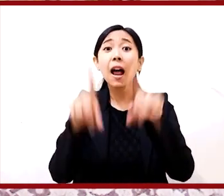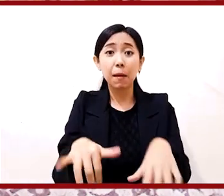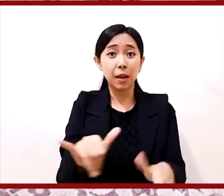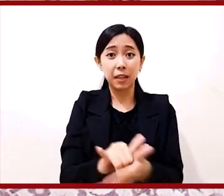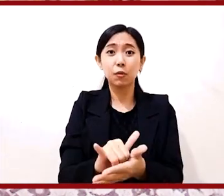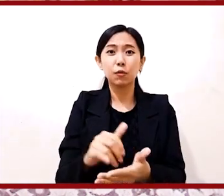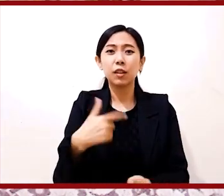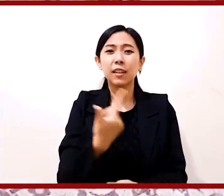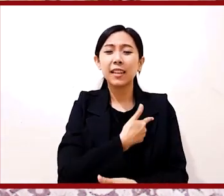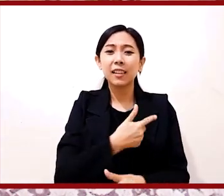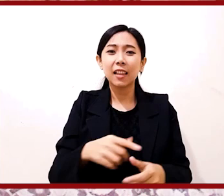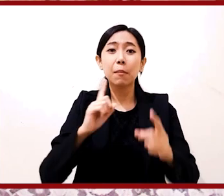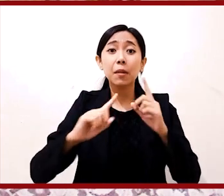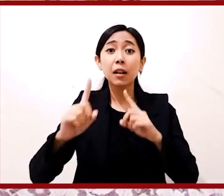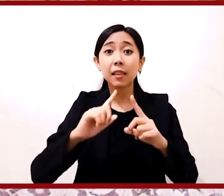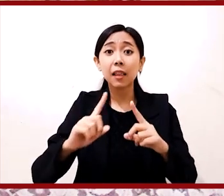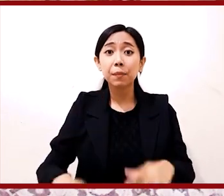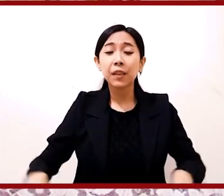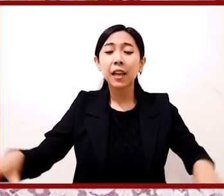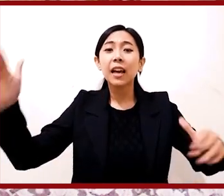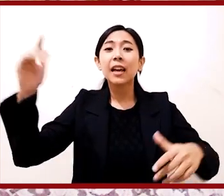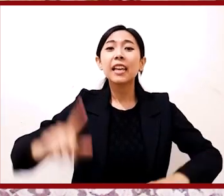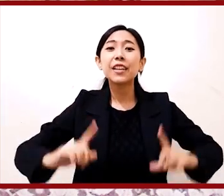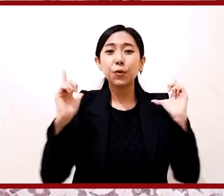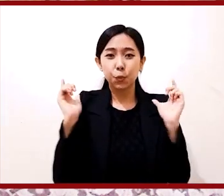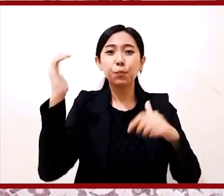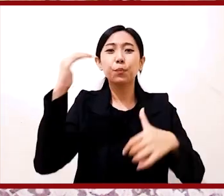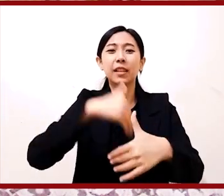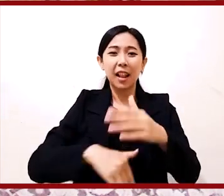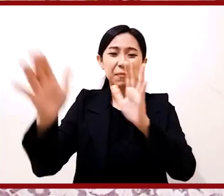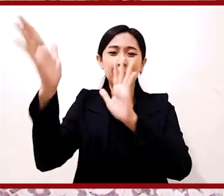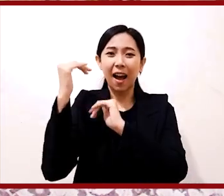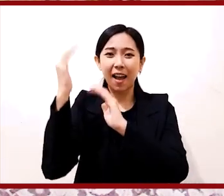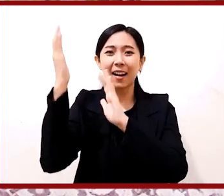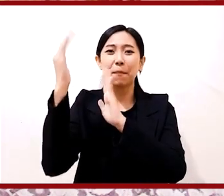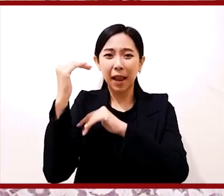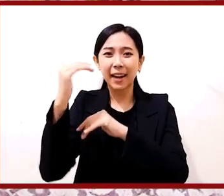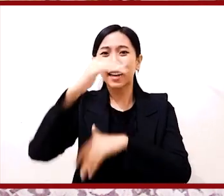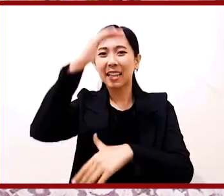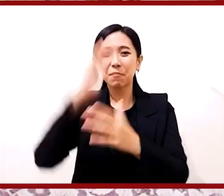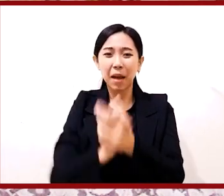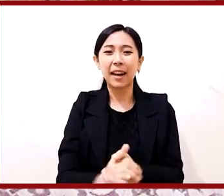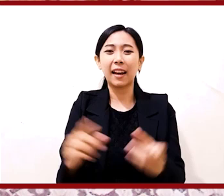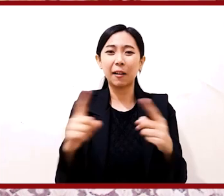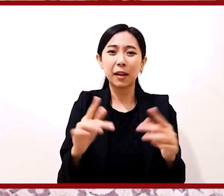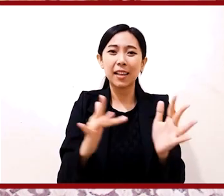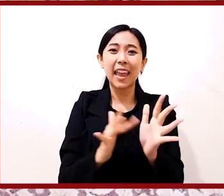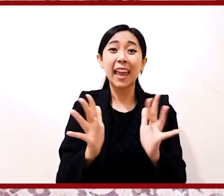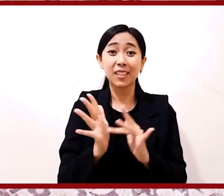itu kita bisa mengatakan tetaplah hidup dalam pengharapan karena iman kita kepada Yesus